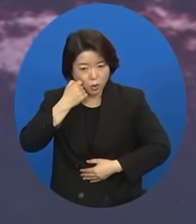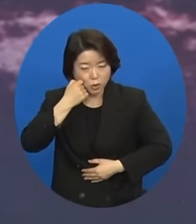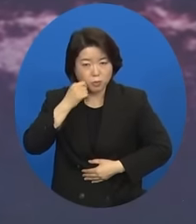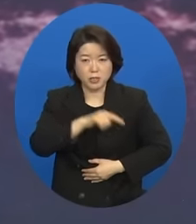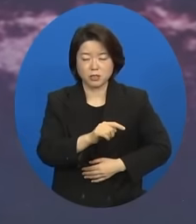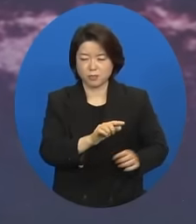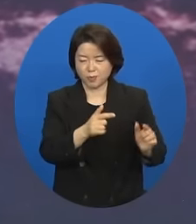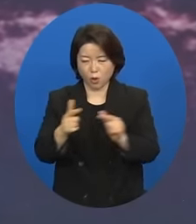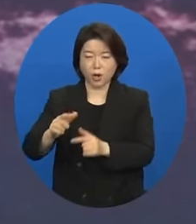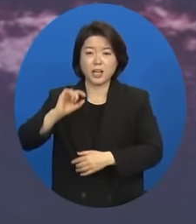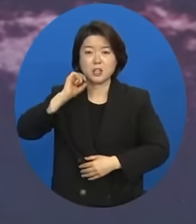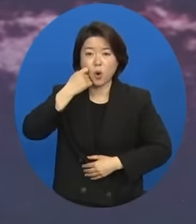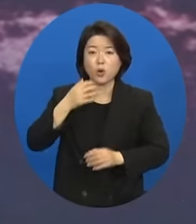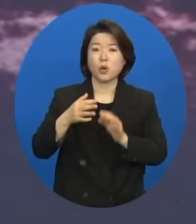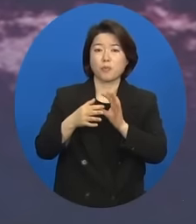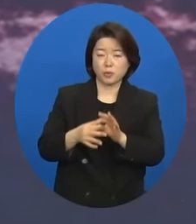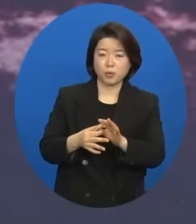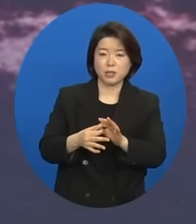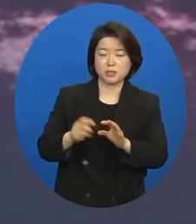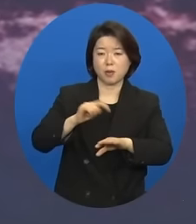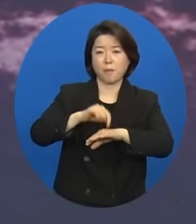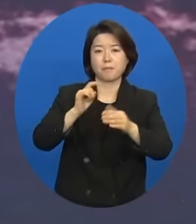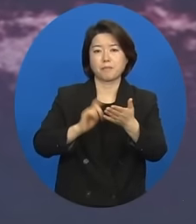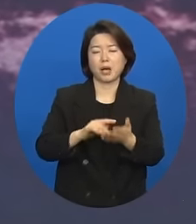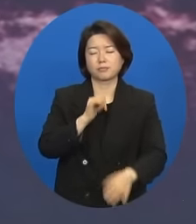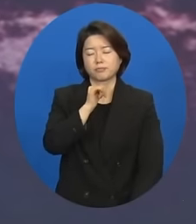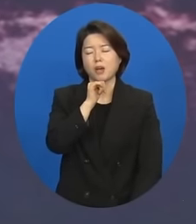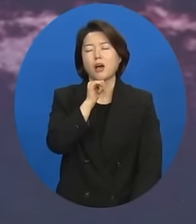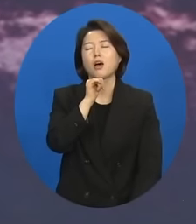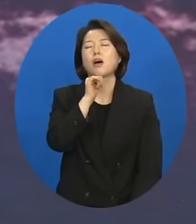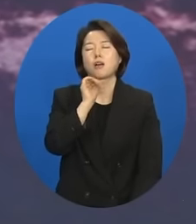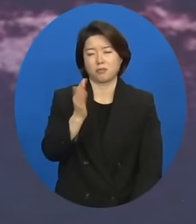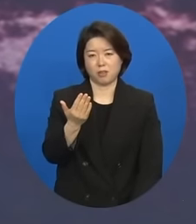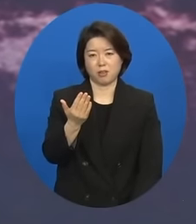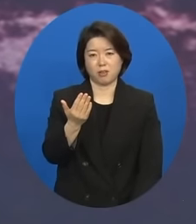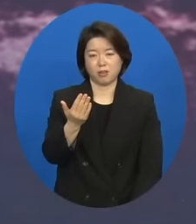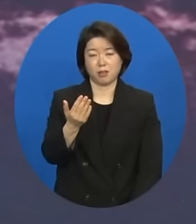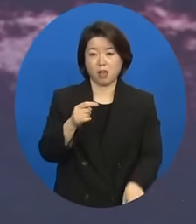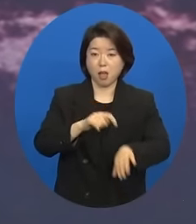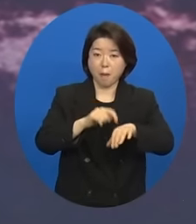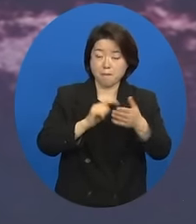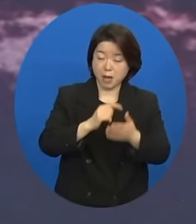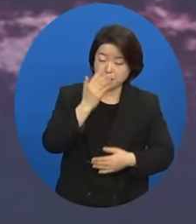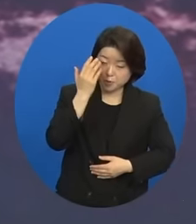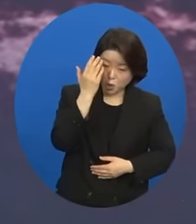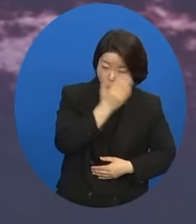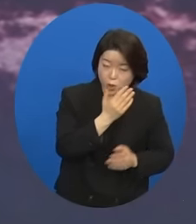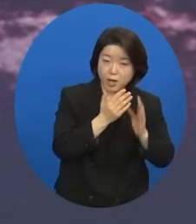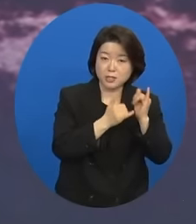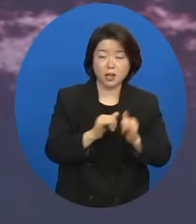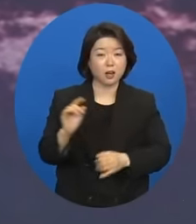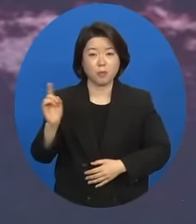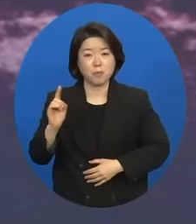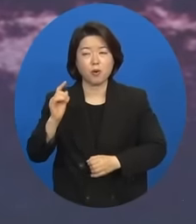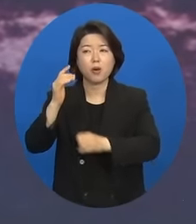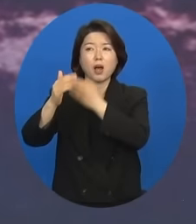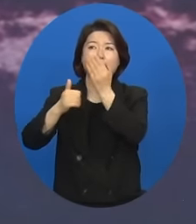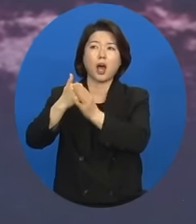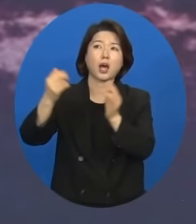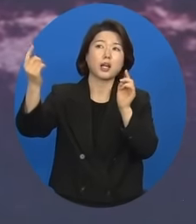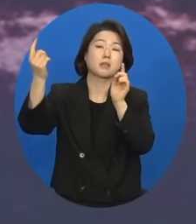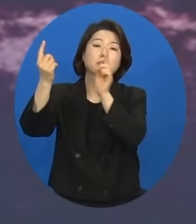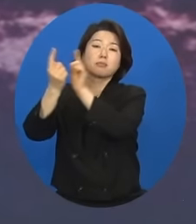어려움을 통해서 마음이 가난해지는 거예요 그 마음이 청결한 자가 뭘 한다고요 하나님을 볼